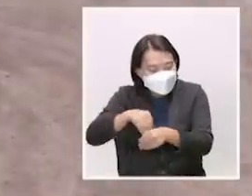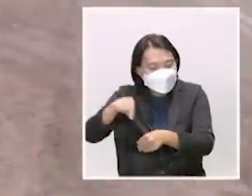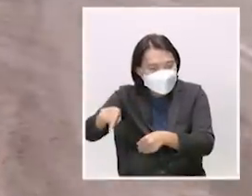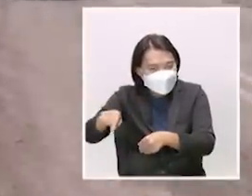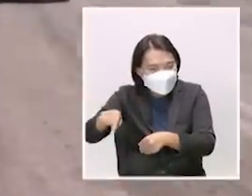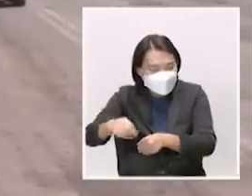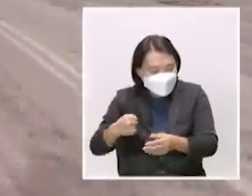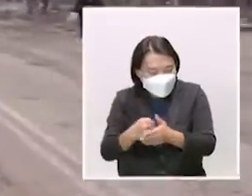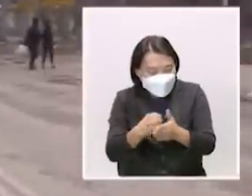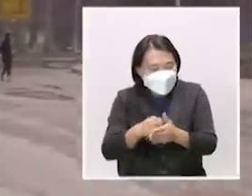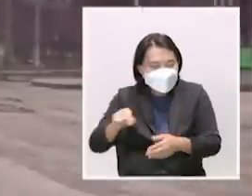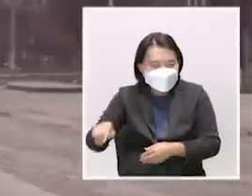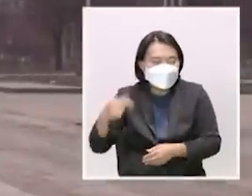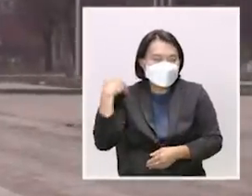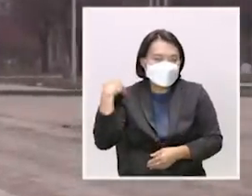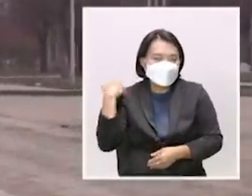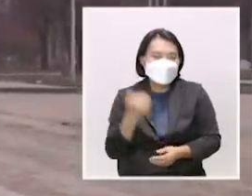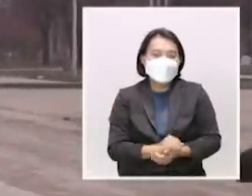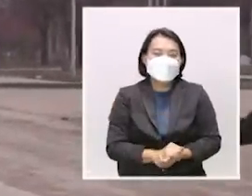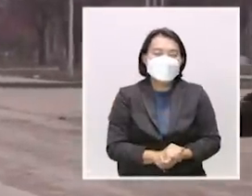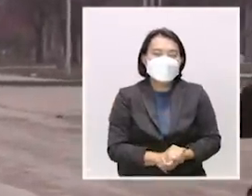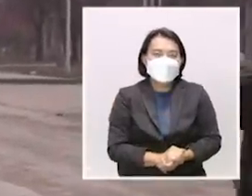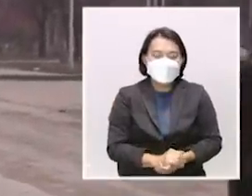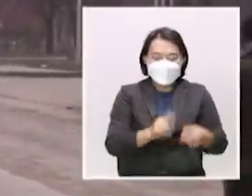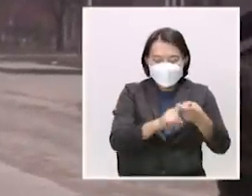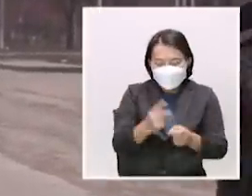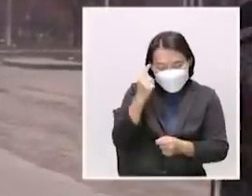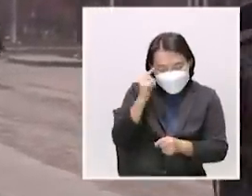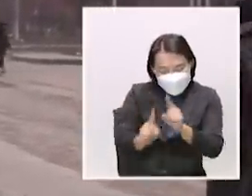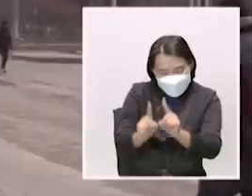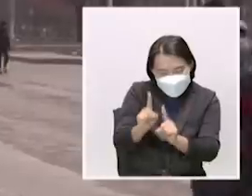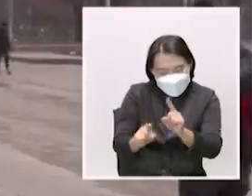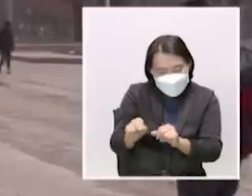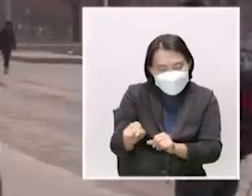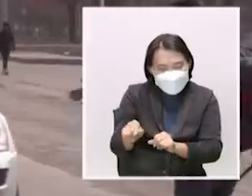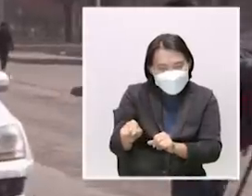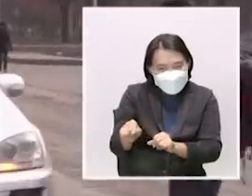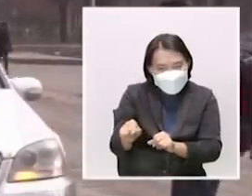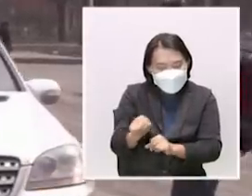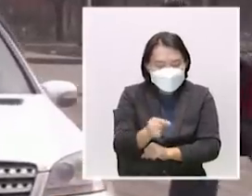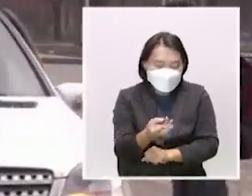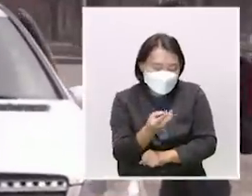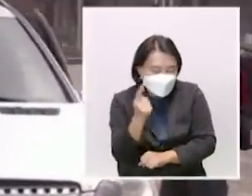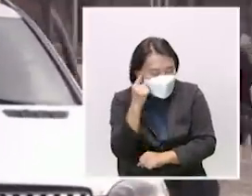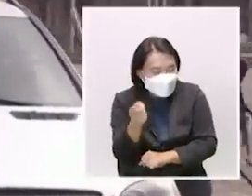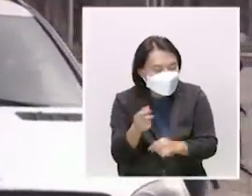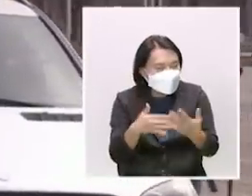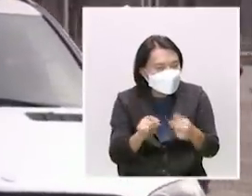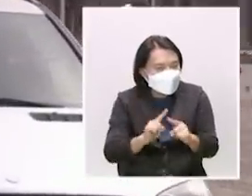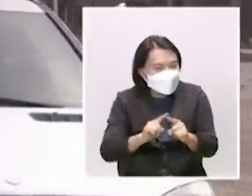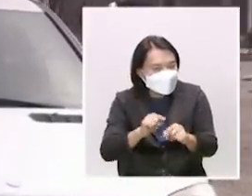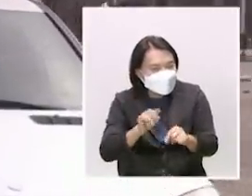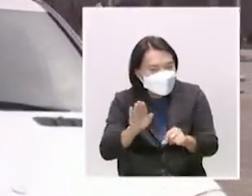ับ เขา Johnnyพูดว amid settaw ความอจะประเมินSDGs ตำไปหนอย cannon exports Ukraineราการแคกคือ